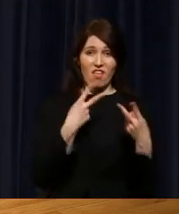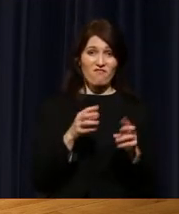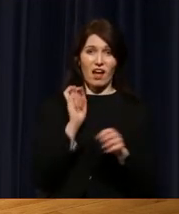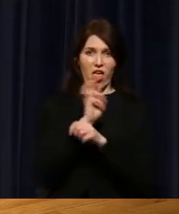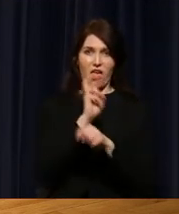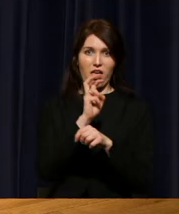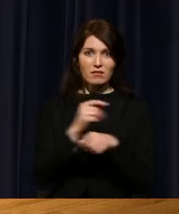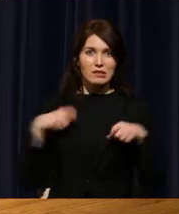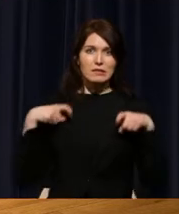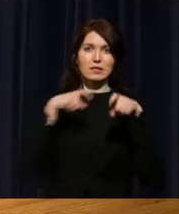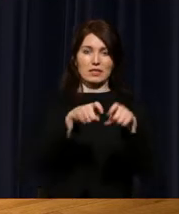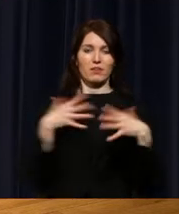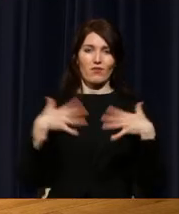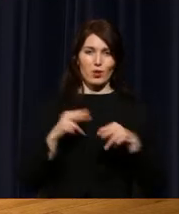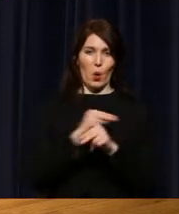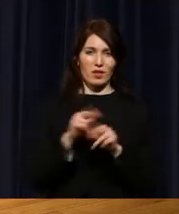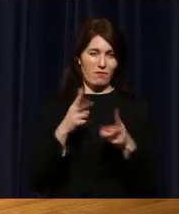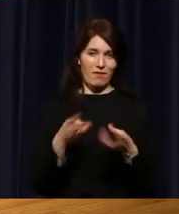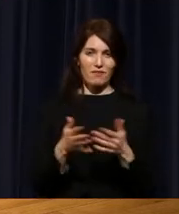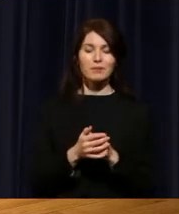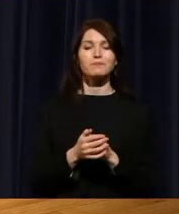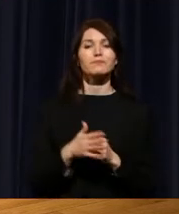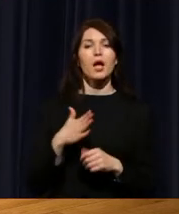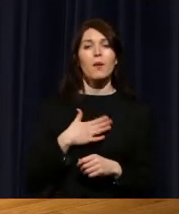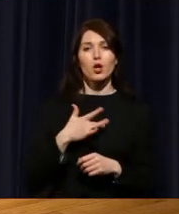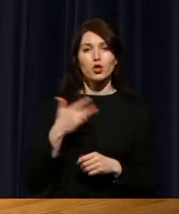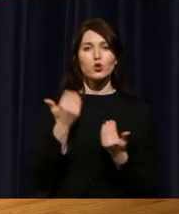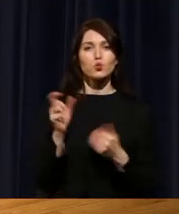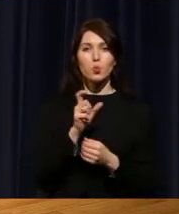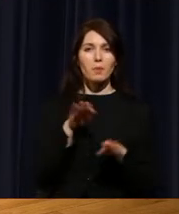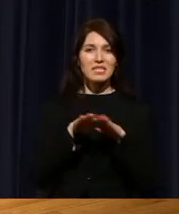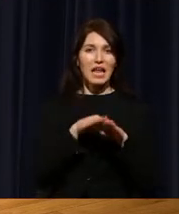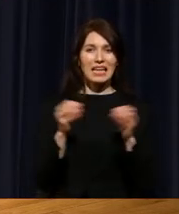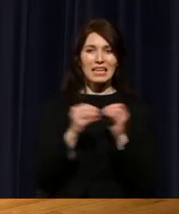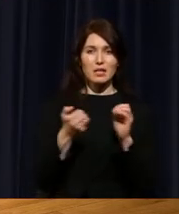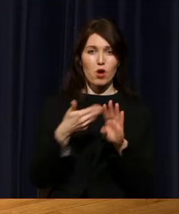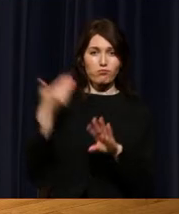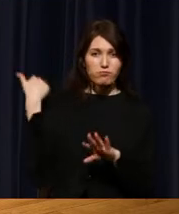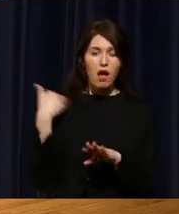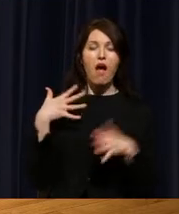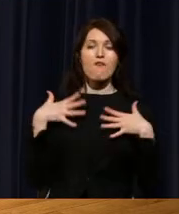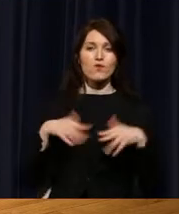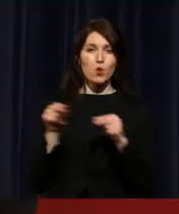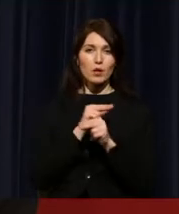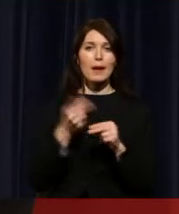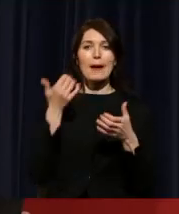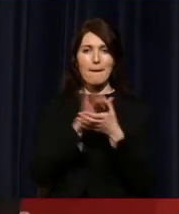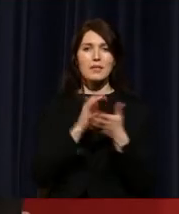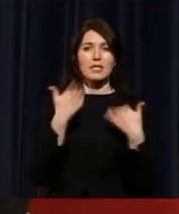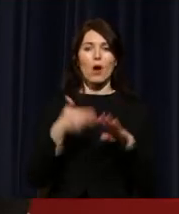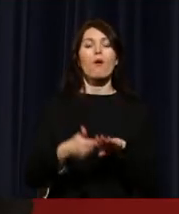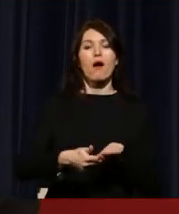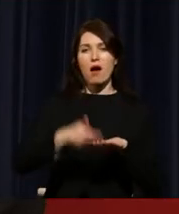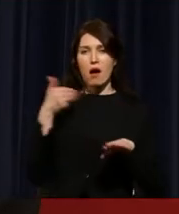fizioterapeita. Jā, nu, man šķiet, ka šobrīd, ja salīdzinu, kā bija pirms 10 gadiem, tad fizioterapeiti iepazīst jau krietni